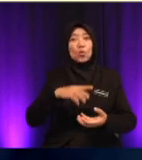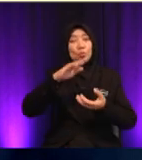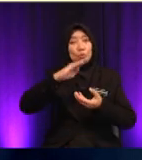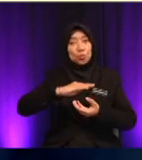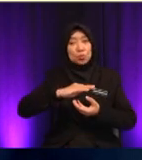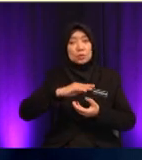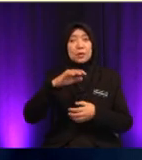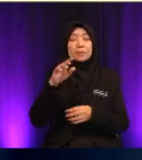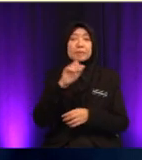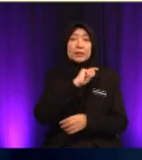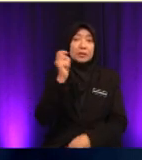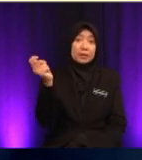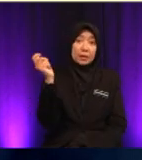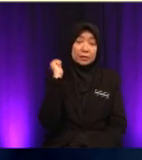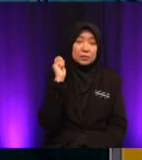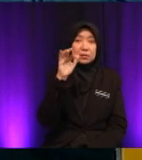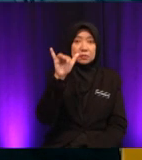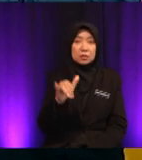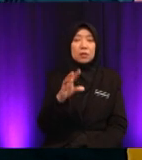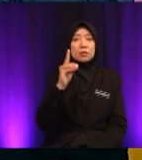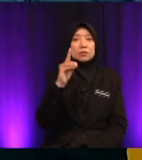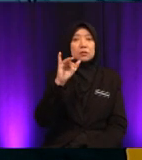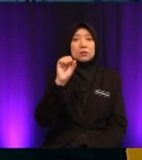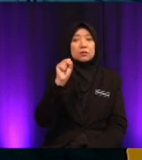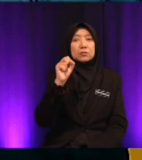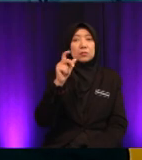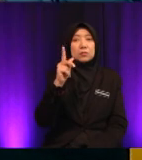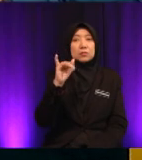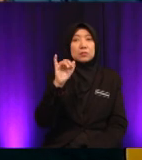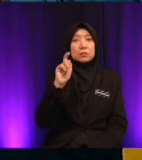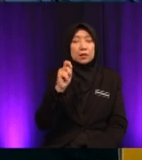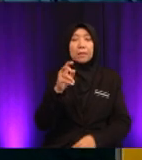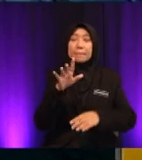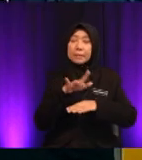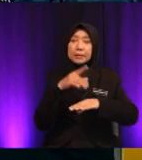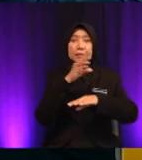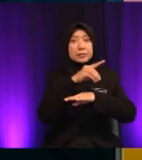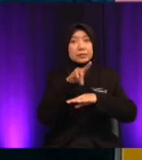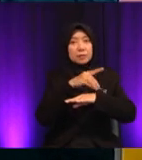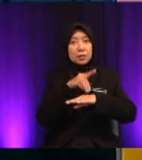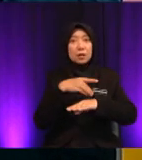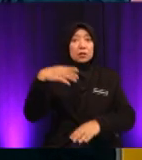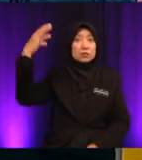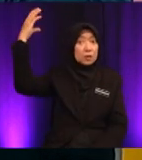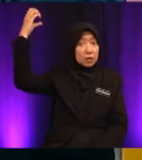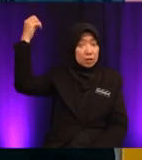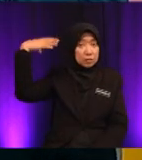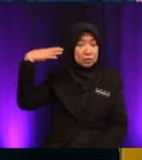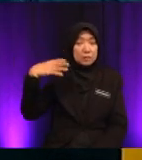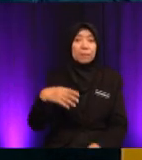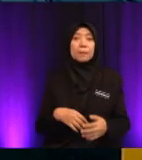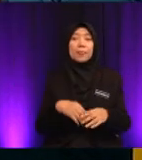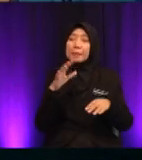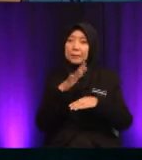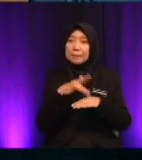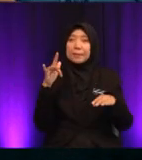gelombang elektromagnetik yang juga kita kenali sebagai Zarah cahaya cahaya ini bukan Zahra tapi kita namakan